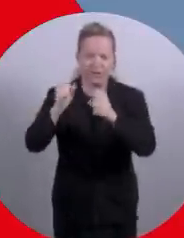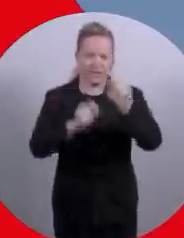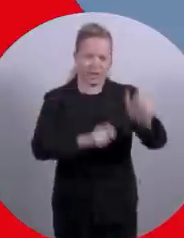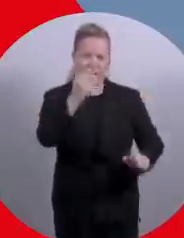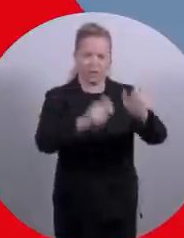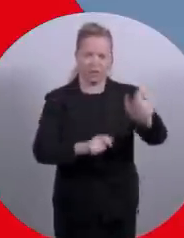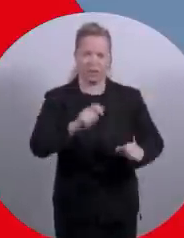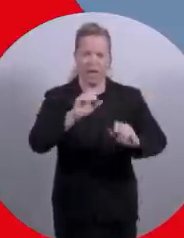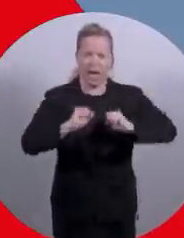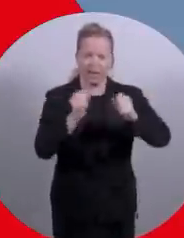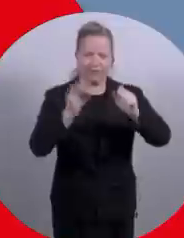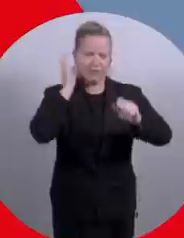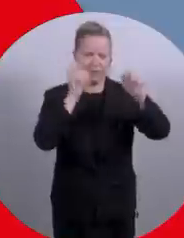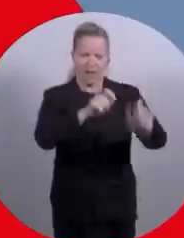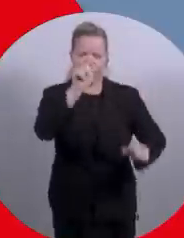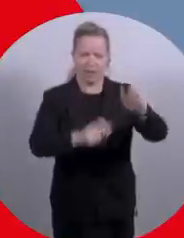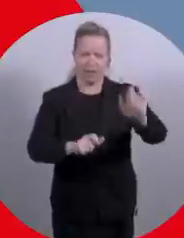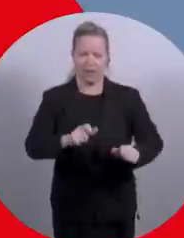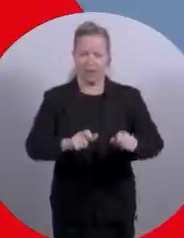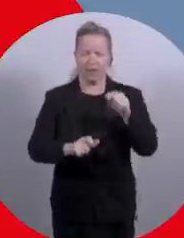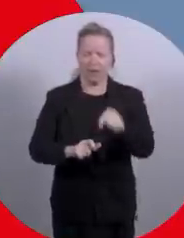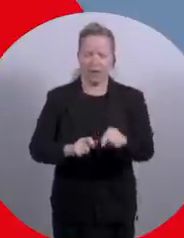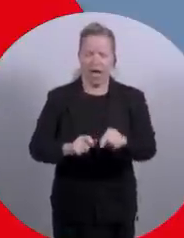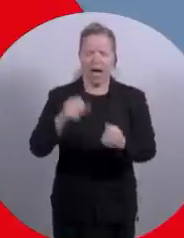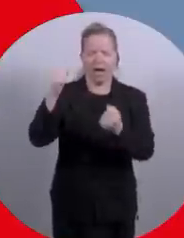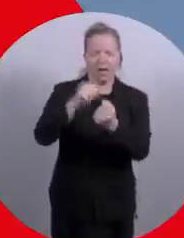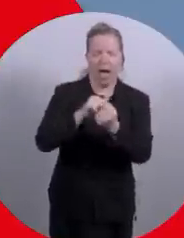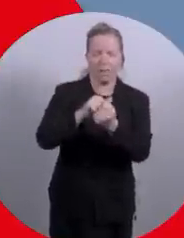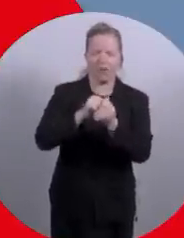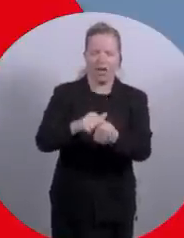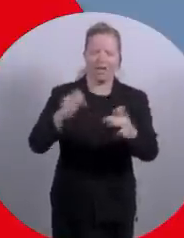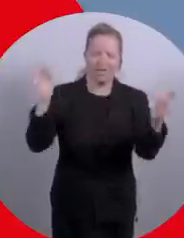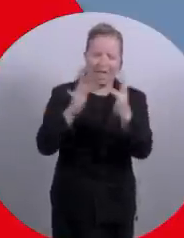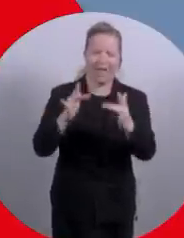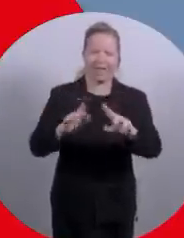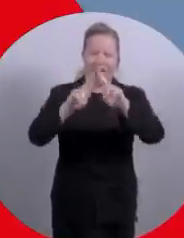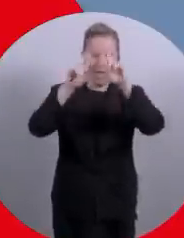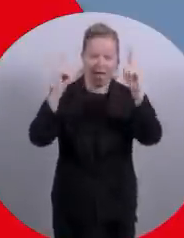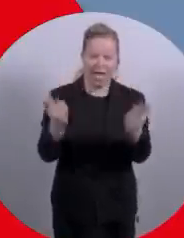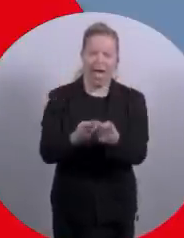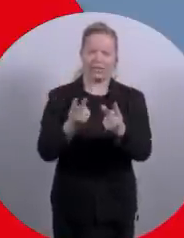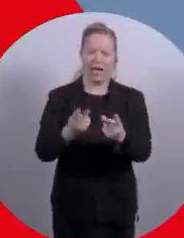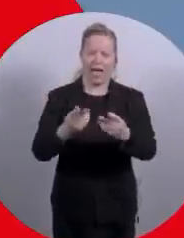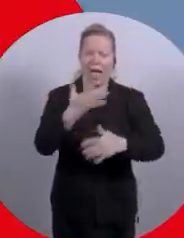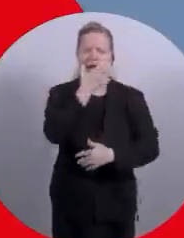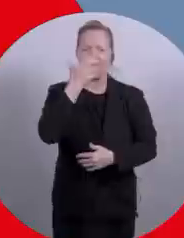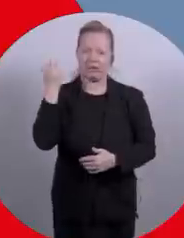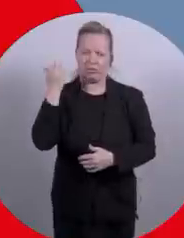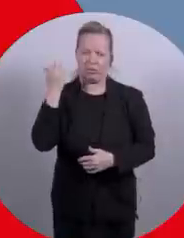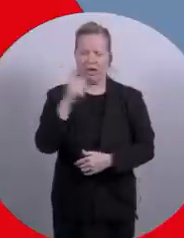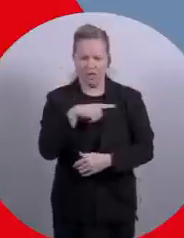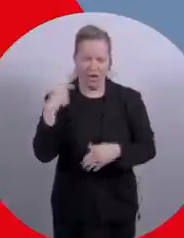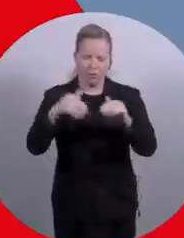alles tun höchste Priorität im Kampf gegen der Erhitzung setzen liebe Genossinnen und Genossen